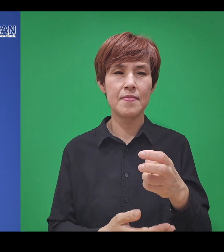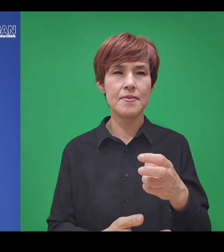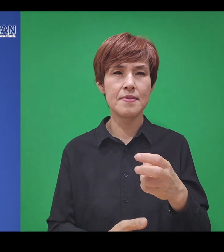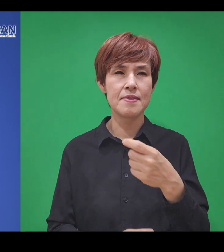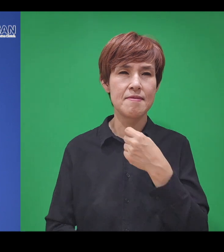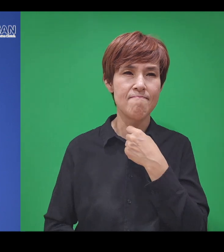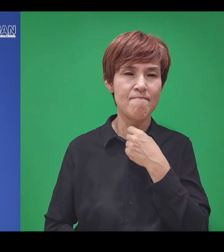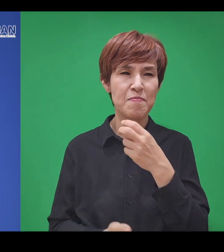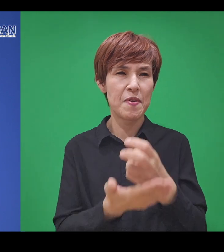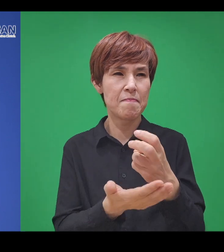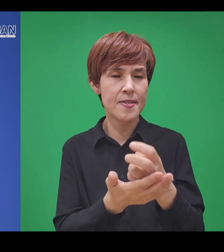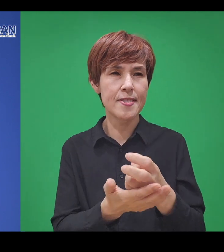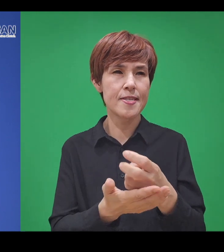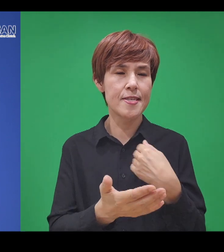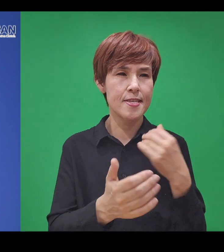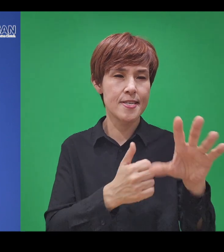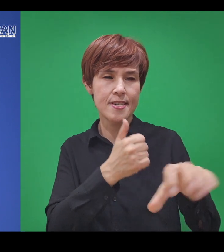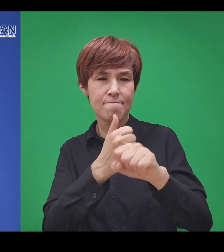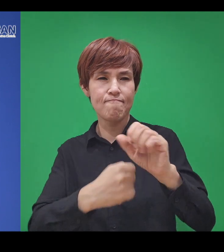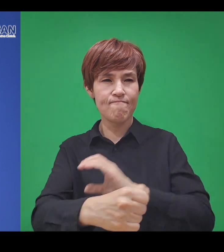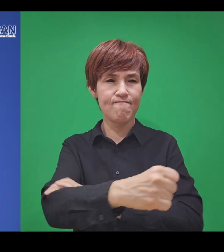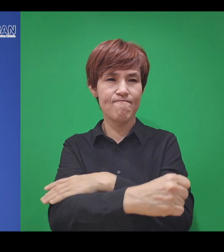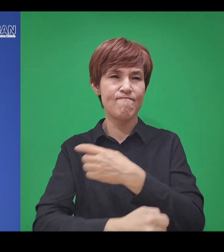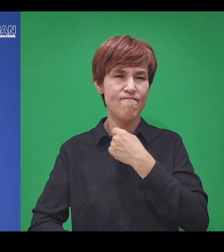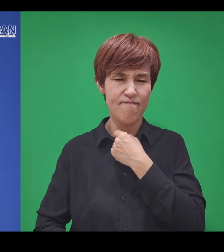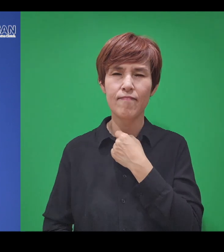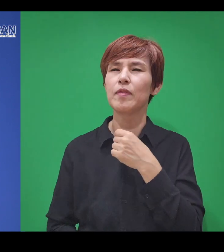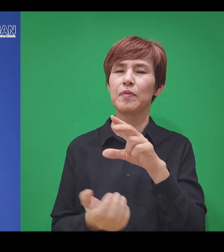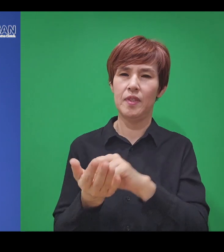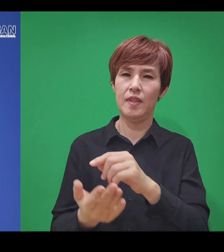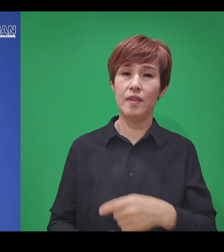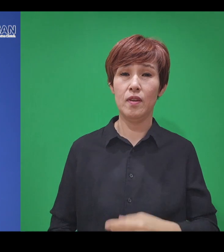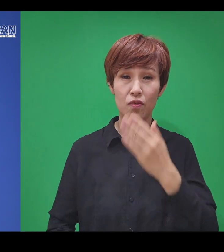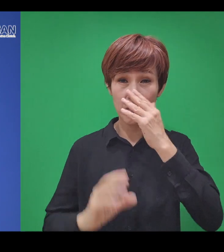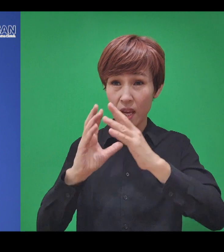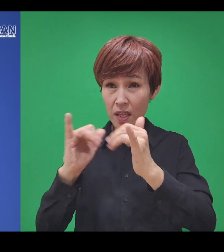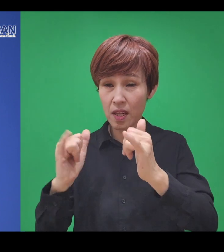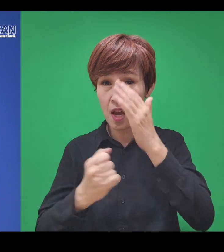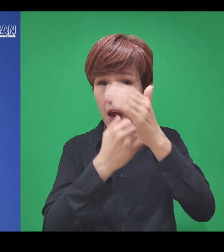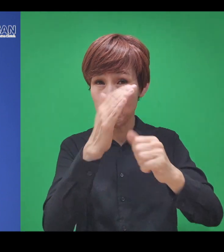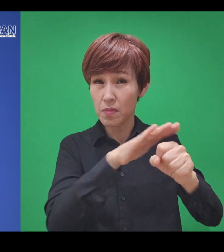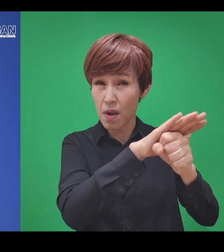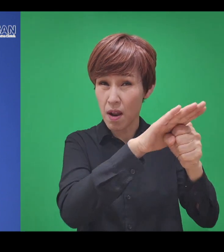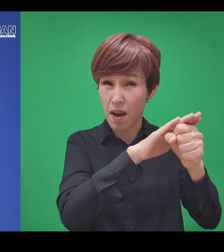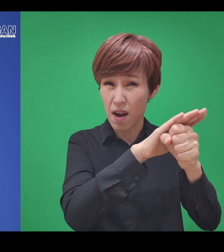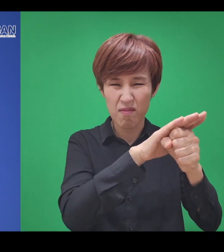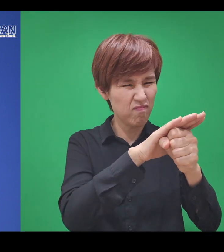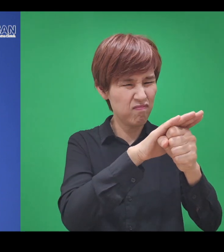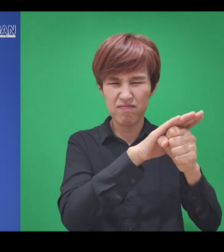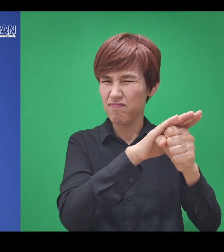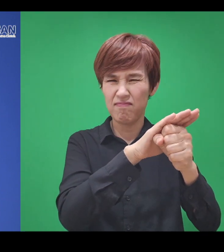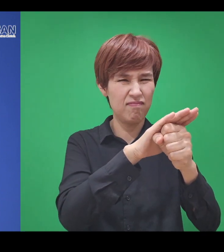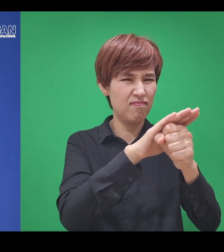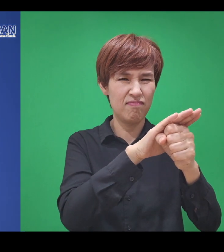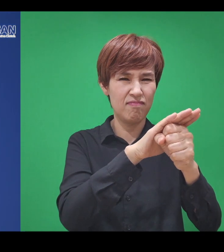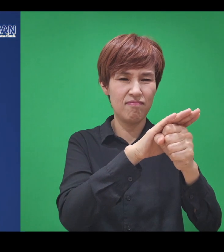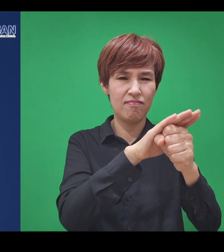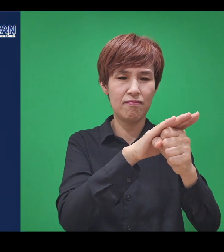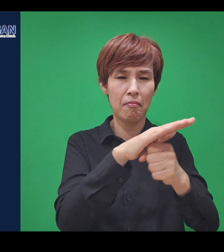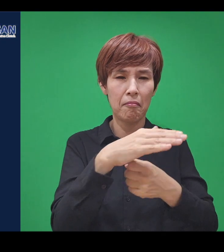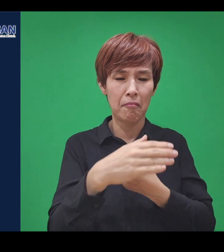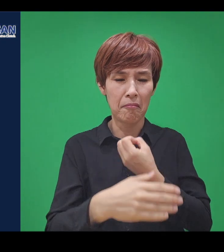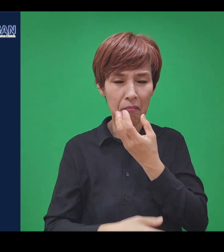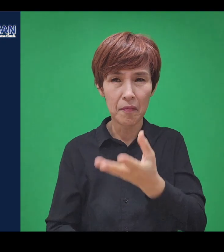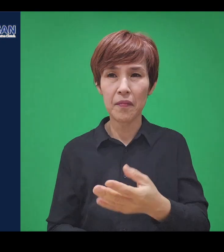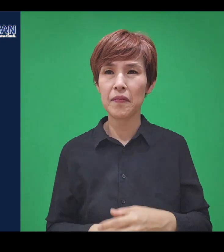유대인들이 지금 굉장히 하나님을 사랑하는 것 같지만 그렇지 않았어요. 그러니까 그 속마음을 이렇게